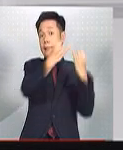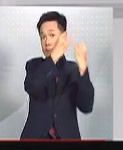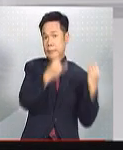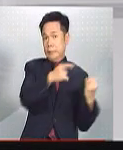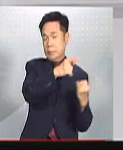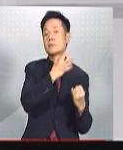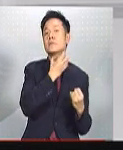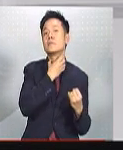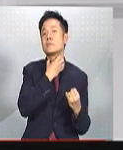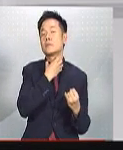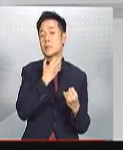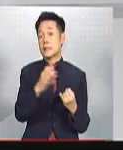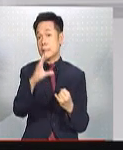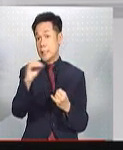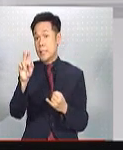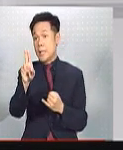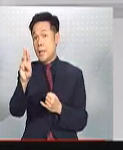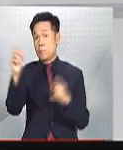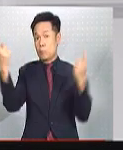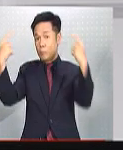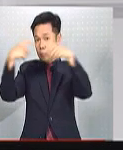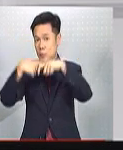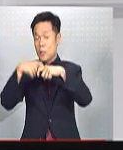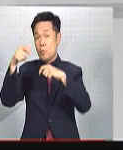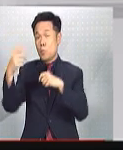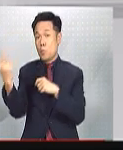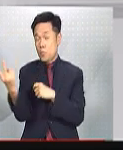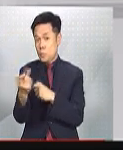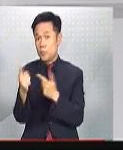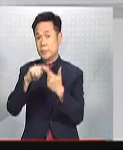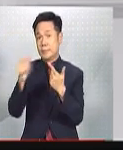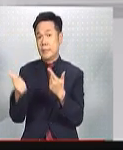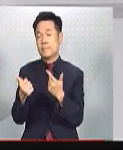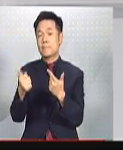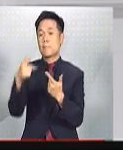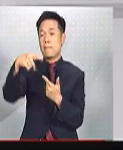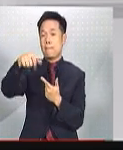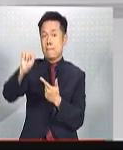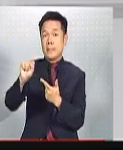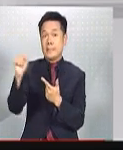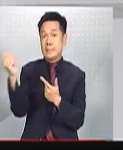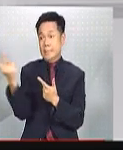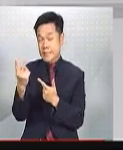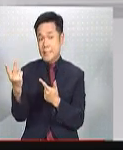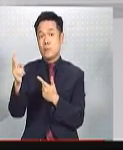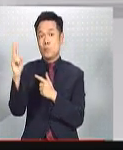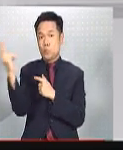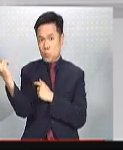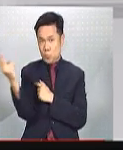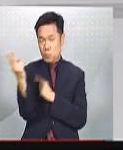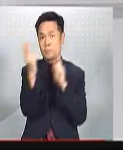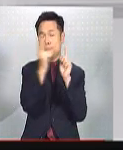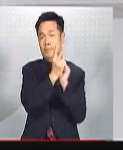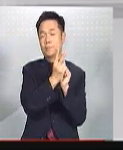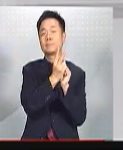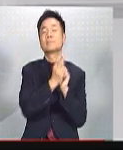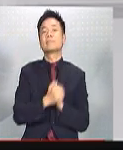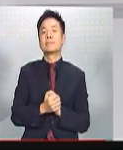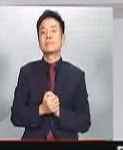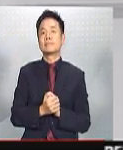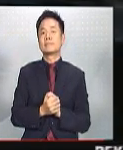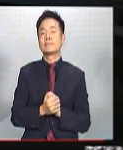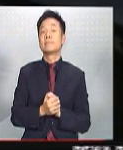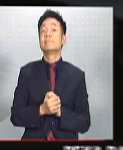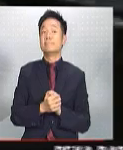Pengerusi Badan Perhubungan UMNO Negeri, Datuk Sarani Muhammad dan Pesuruh Jaya PAS Perak Razman Zakaria. Datuk Seri Ahmad